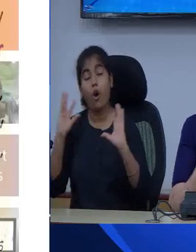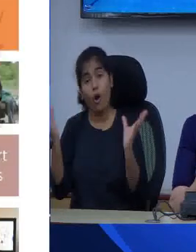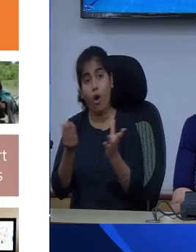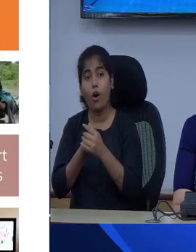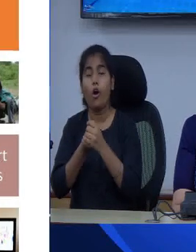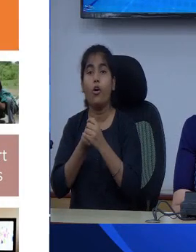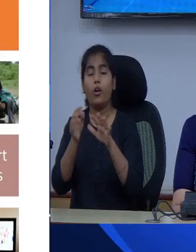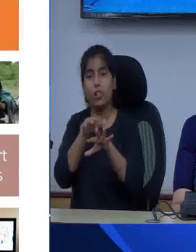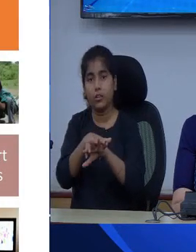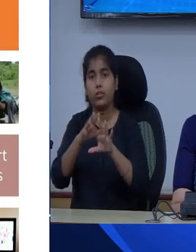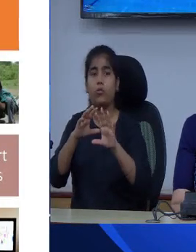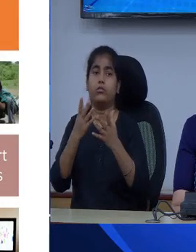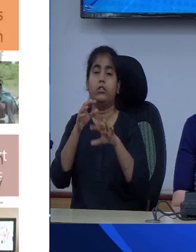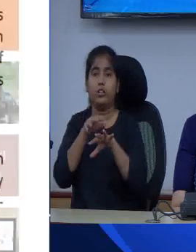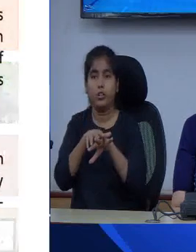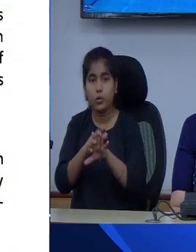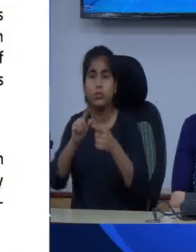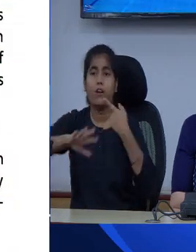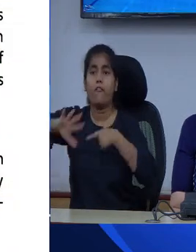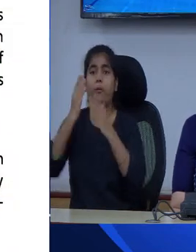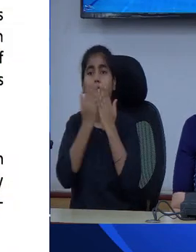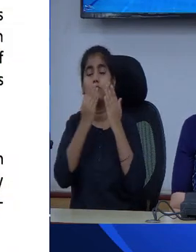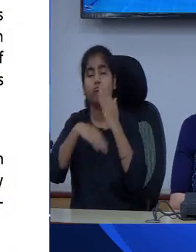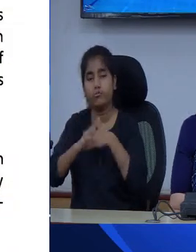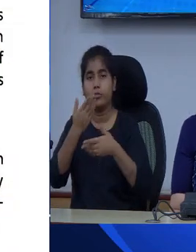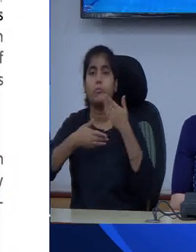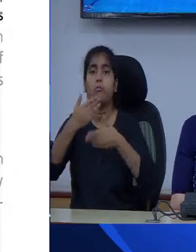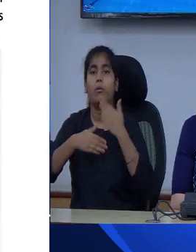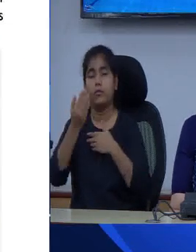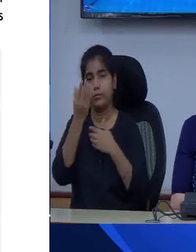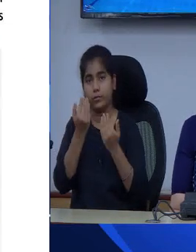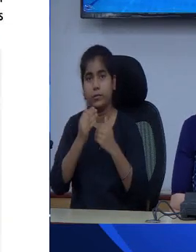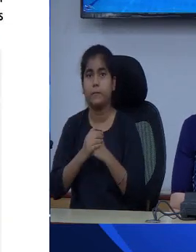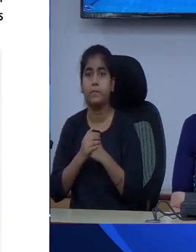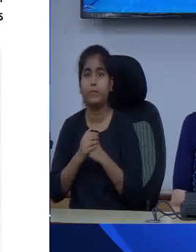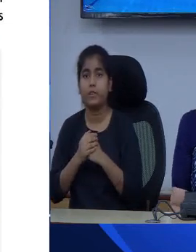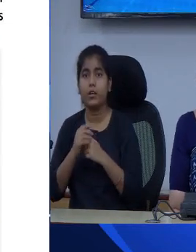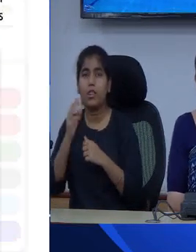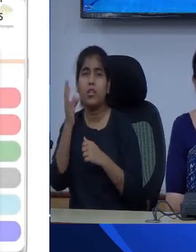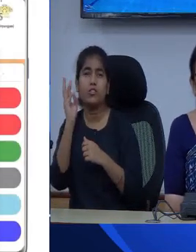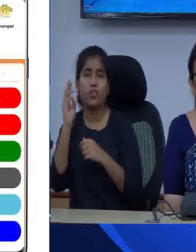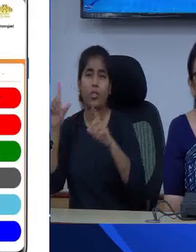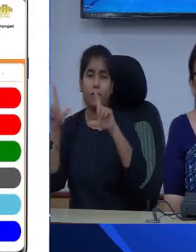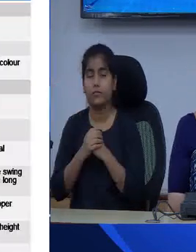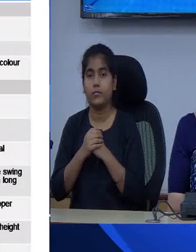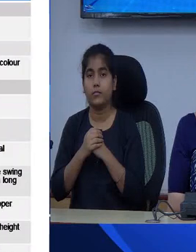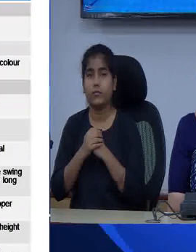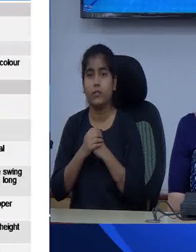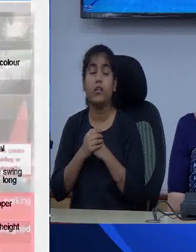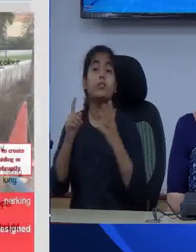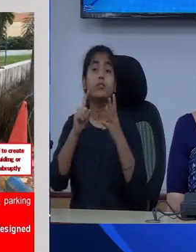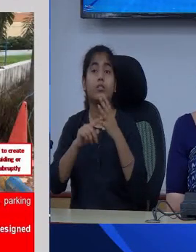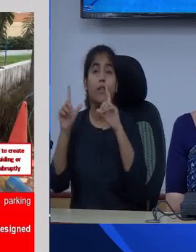एक साथ इंक्लूसिव एनवायरमेंट में स्कूल में पढ़ सकें। अगर हम अगली चौथी स्लाइड पे जाते हैं,